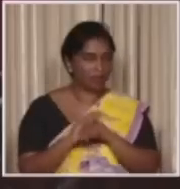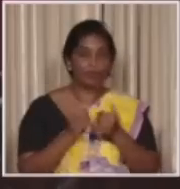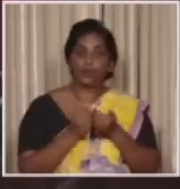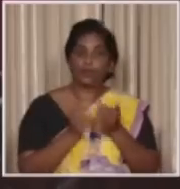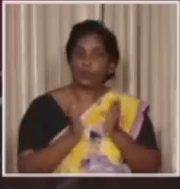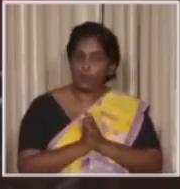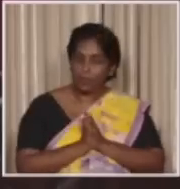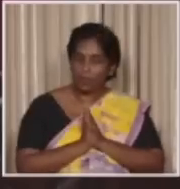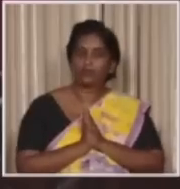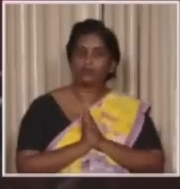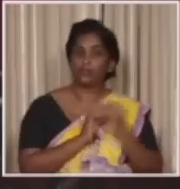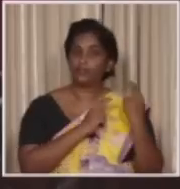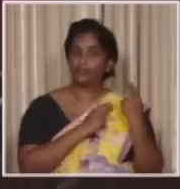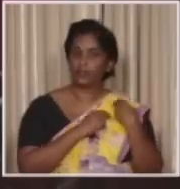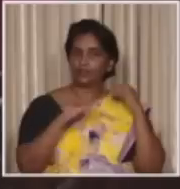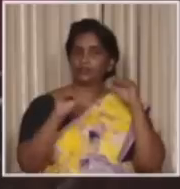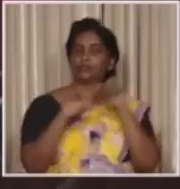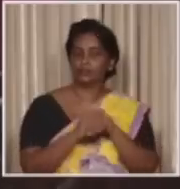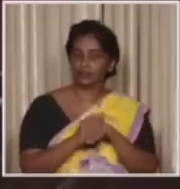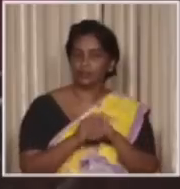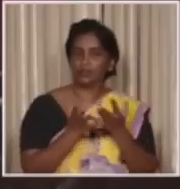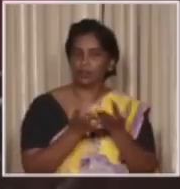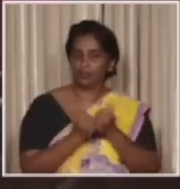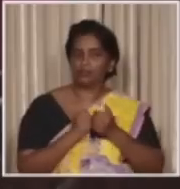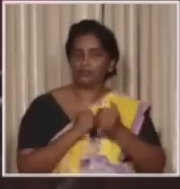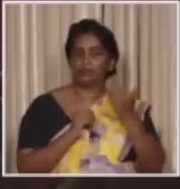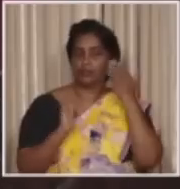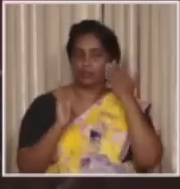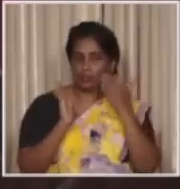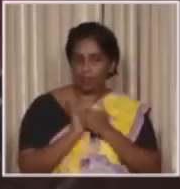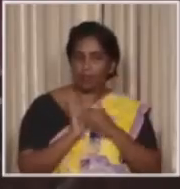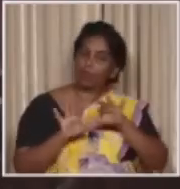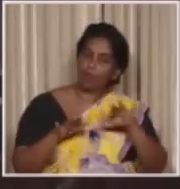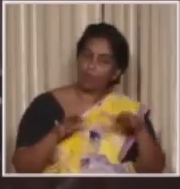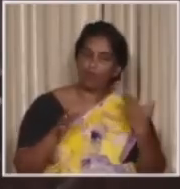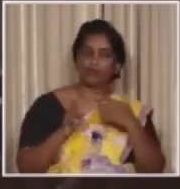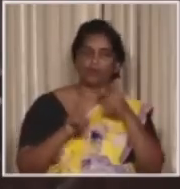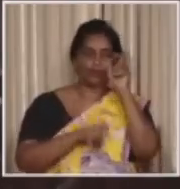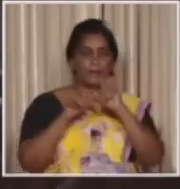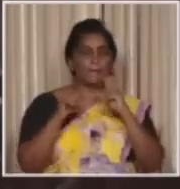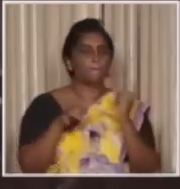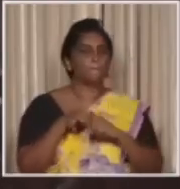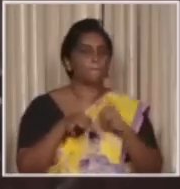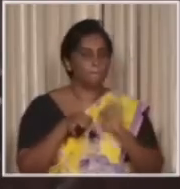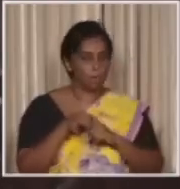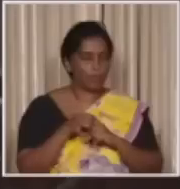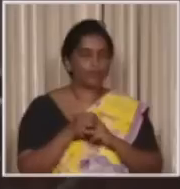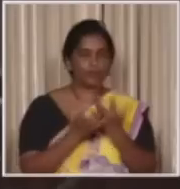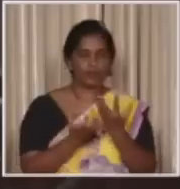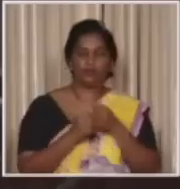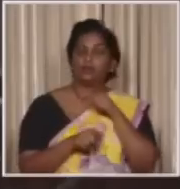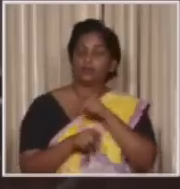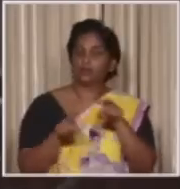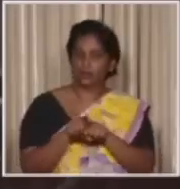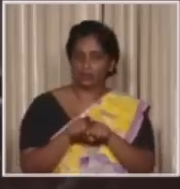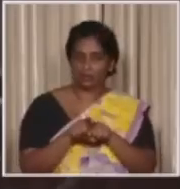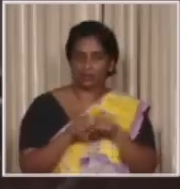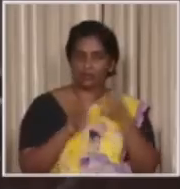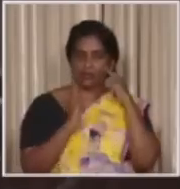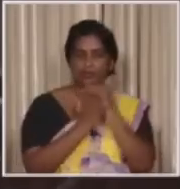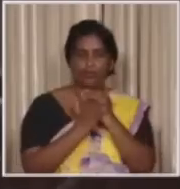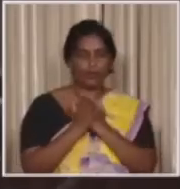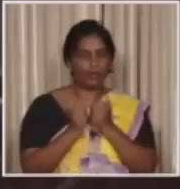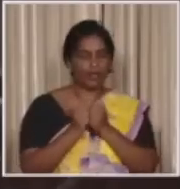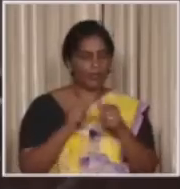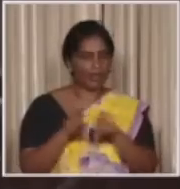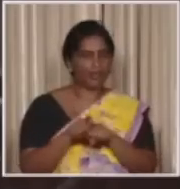වගකීම ක්‍රියාත්මක කිරීමේ අවශ්‍ය යෝග්‍ය විය හැකි අවශ්‍ය ඕනෑම කෙනෙක්ගෙන් ප්‍රශ්න ඇහිීමේ ඉඩ තියෙනවායි කියලා. ඒ නිසා මම විශ්වාස